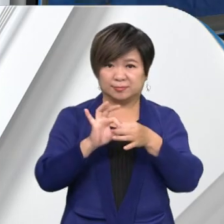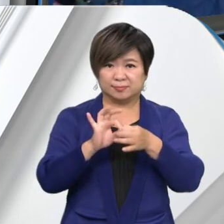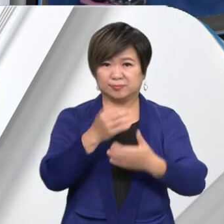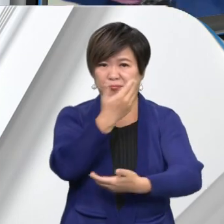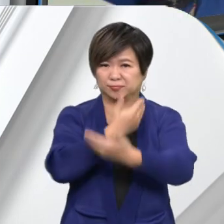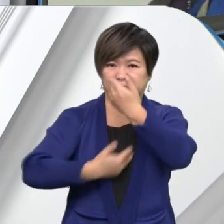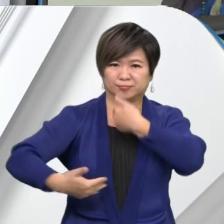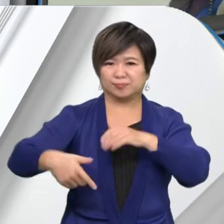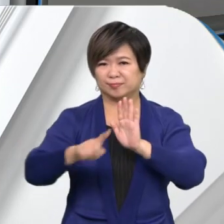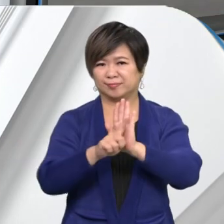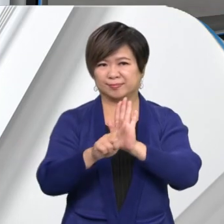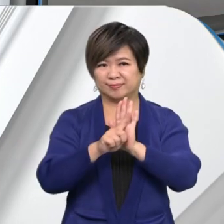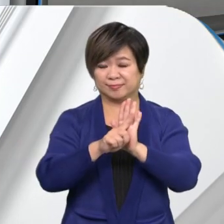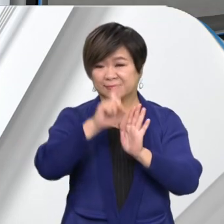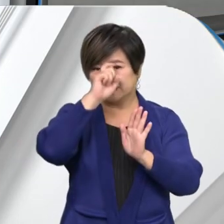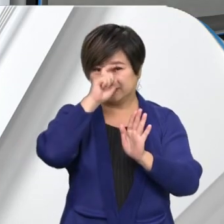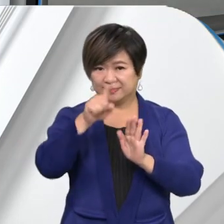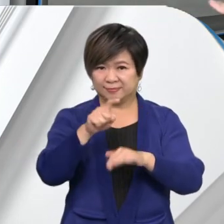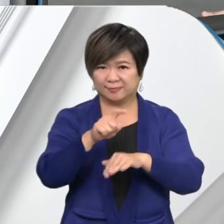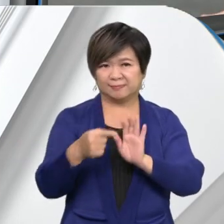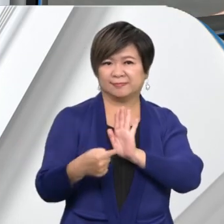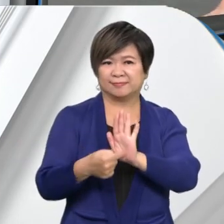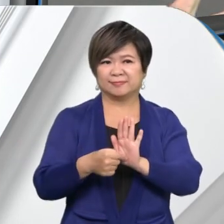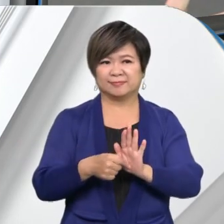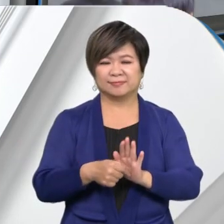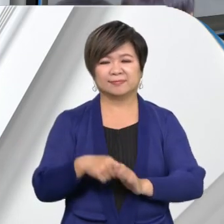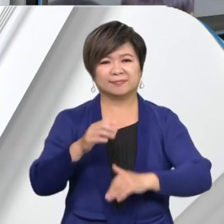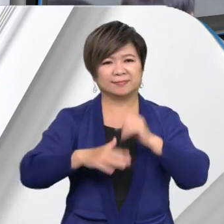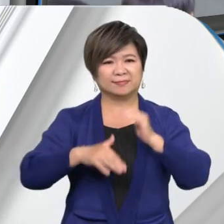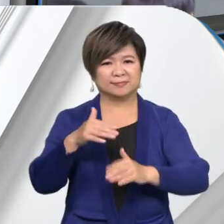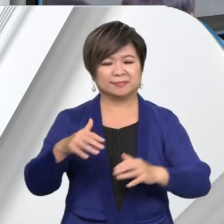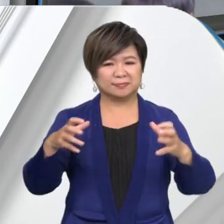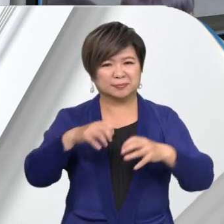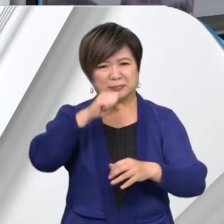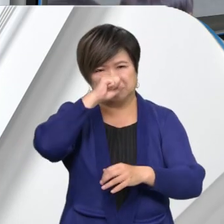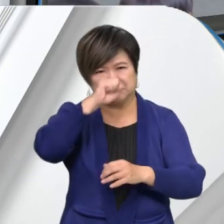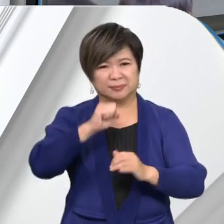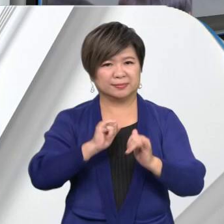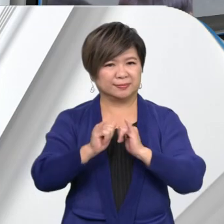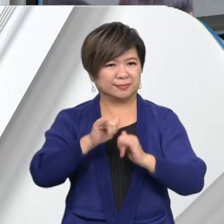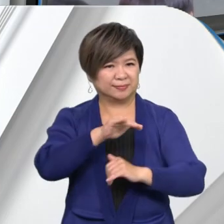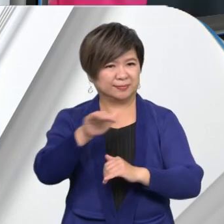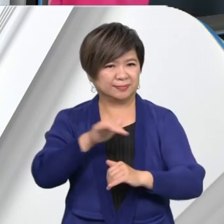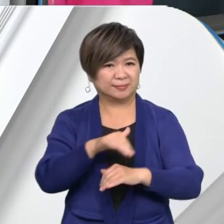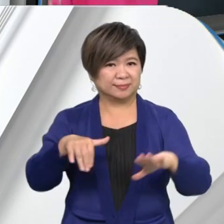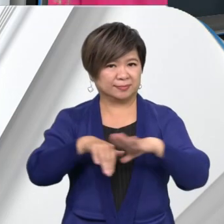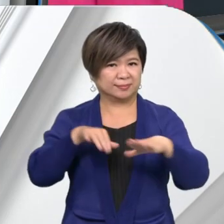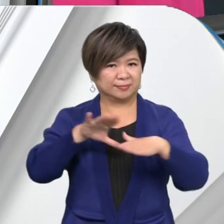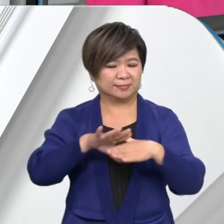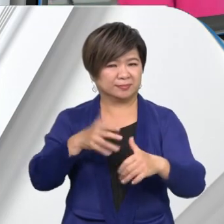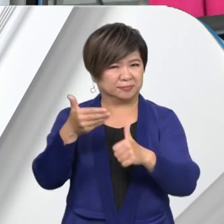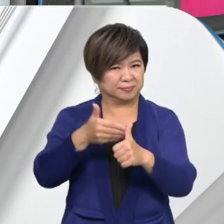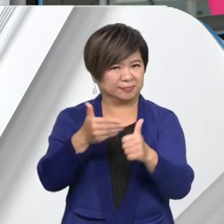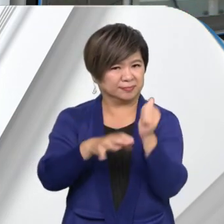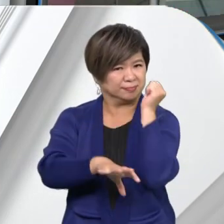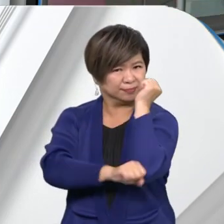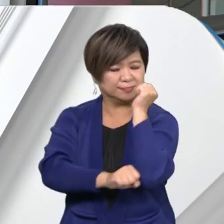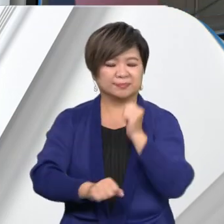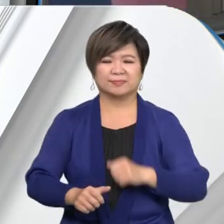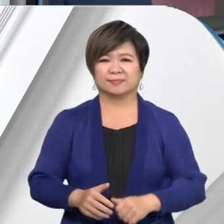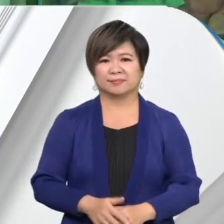节，希望通过这种方式来争取协力强化的社会，同时达到文化当今的目